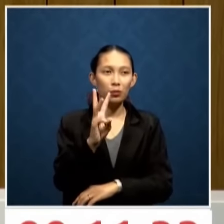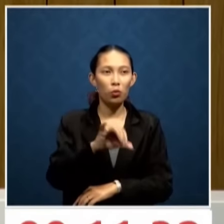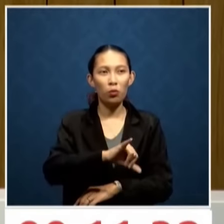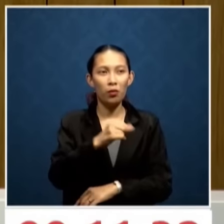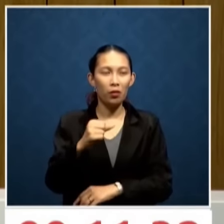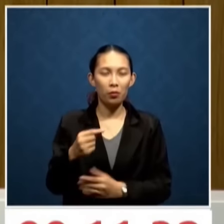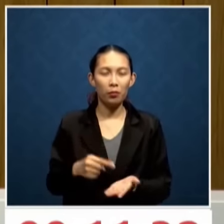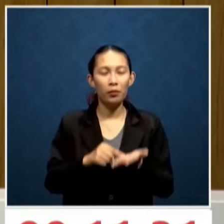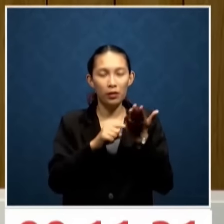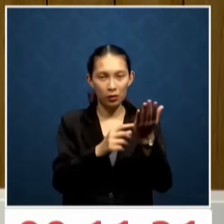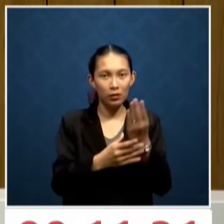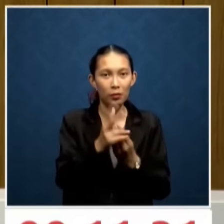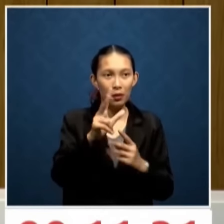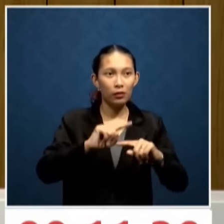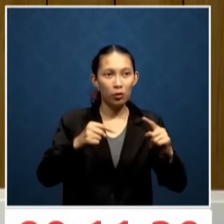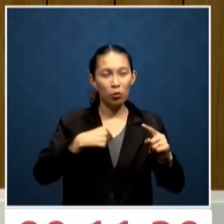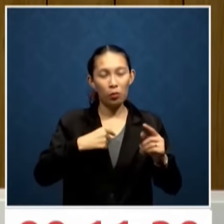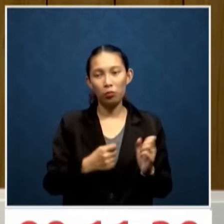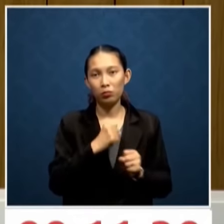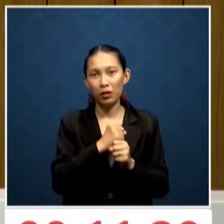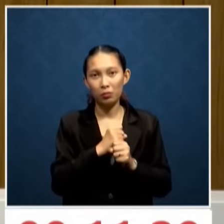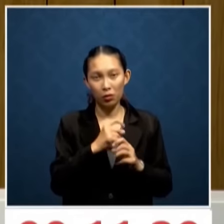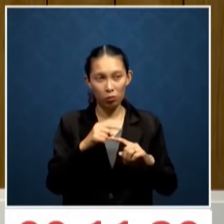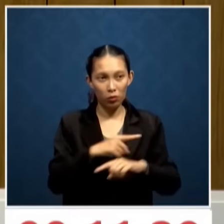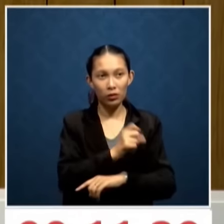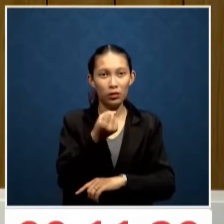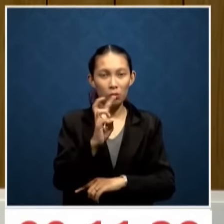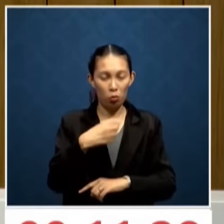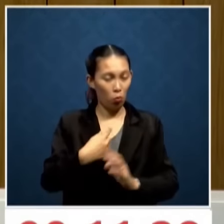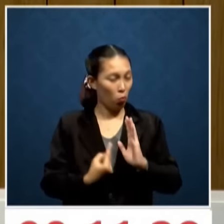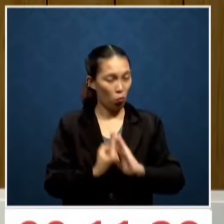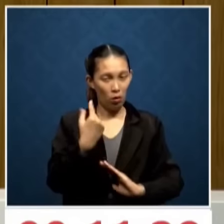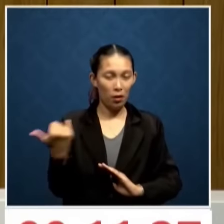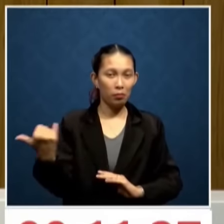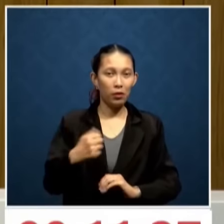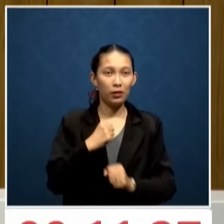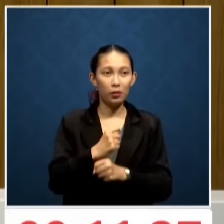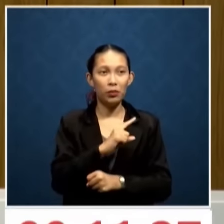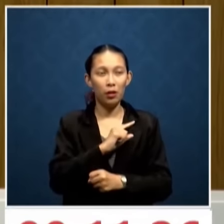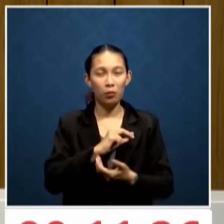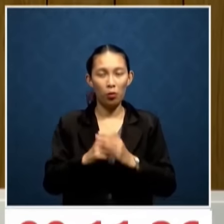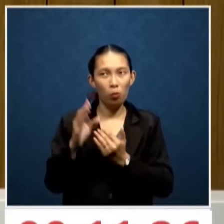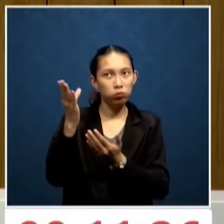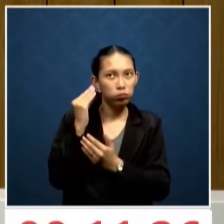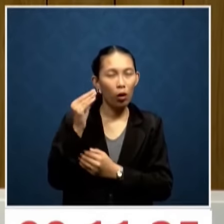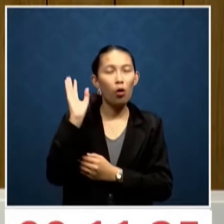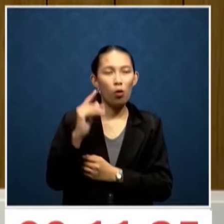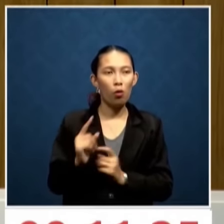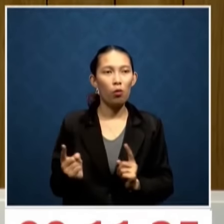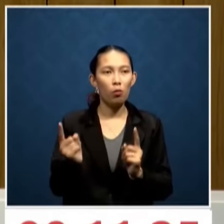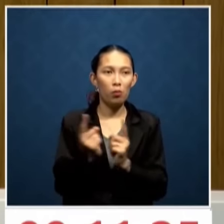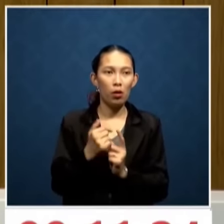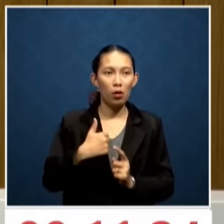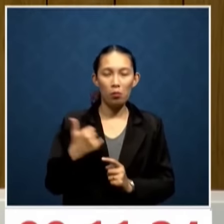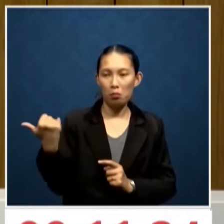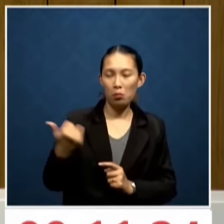จะยื่นมา3อาทิตย์แต่ว่าผมเพิ่งความสุขตอนที่16มาวันแรกที่ผมเข้าก็ได้รับข้อมูลว่าท่านเองบอกกับผมไม่มา